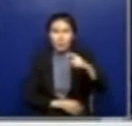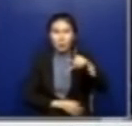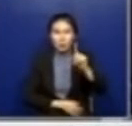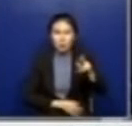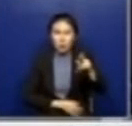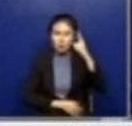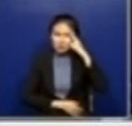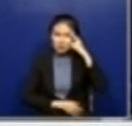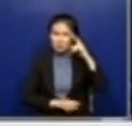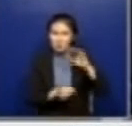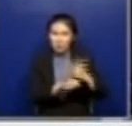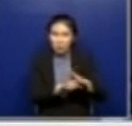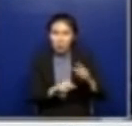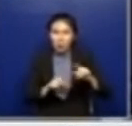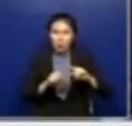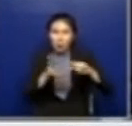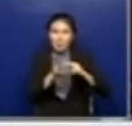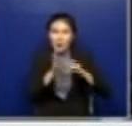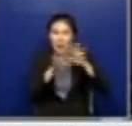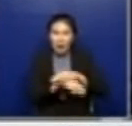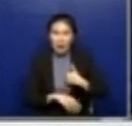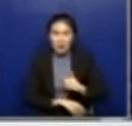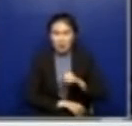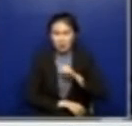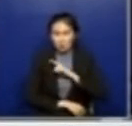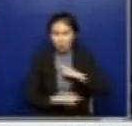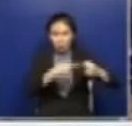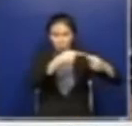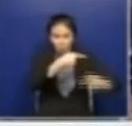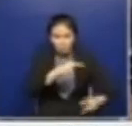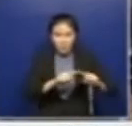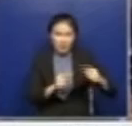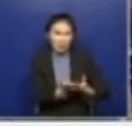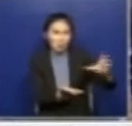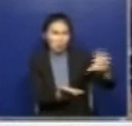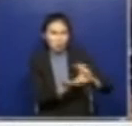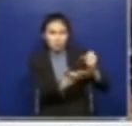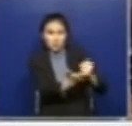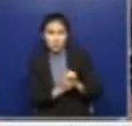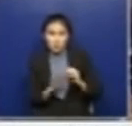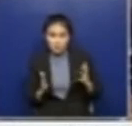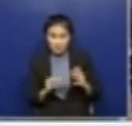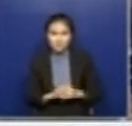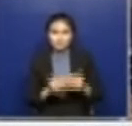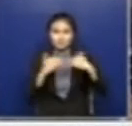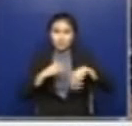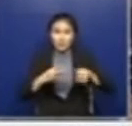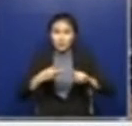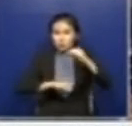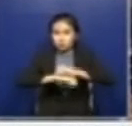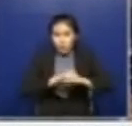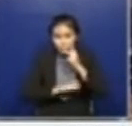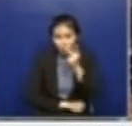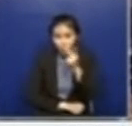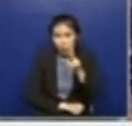ายโอนภารกิจแต่งบประมาณไม่ตามมาค่ะท่านประธานคะเรื่องที่2นะคะของบประมาณก่อสร้างคสร.